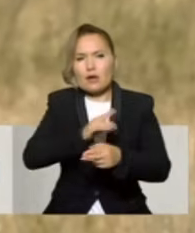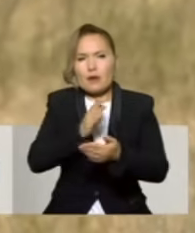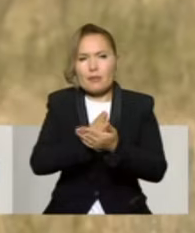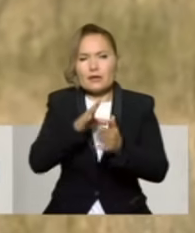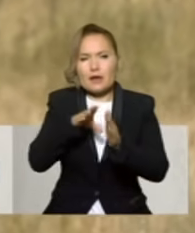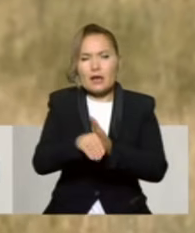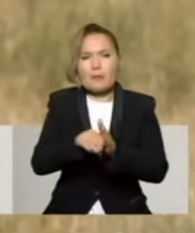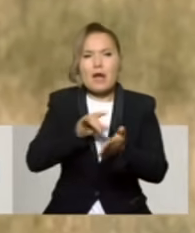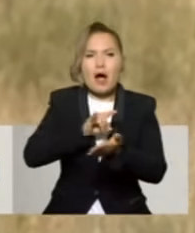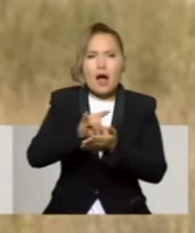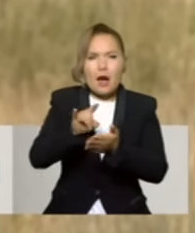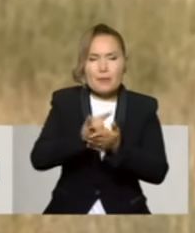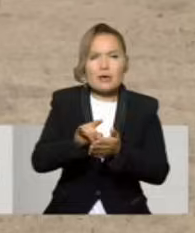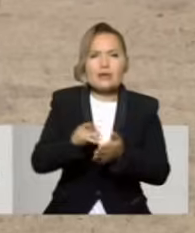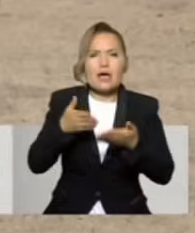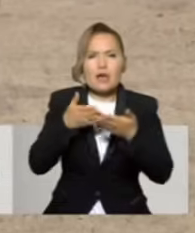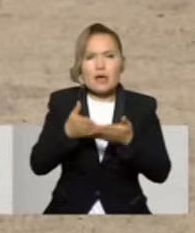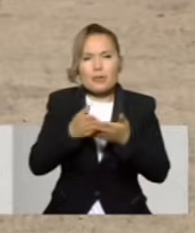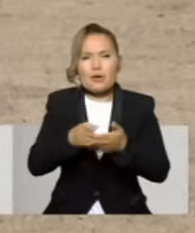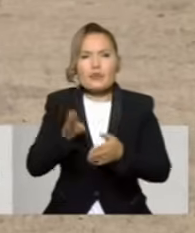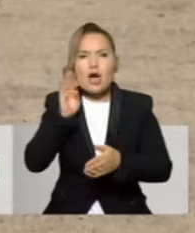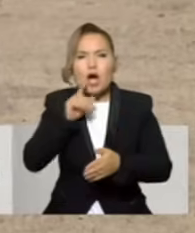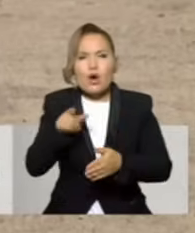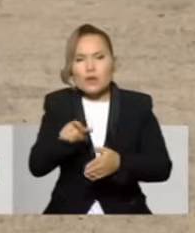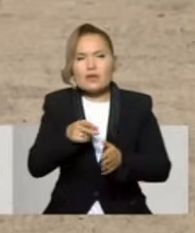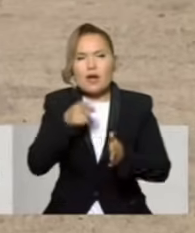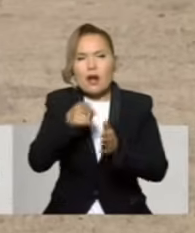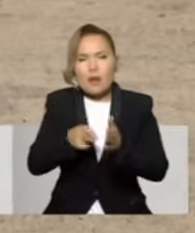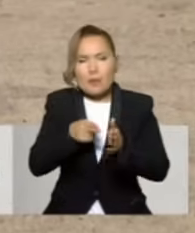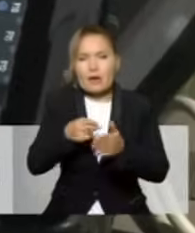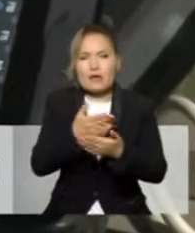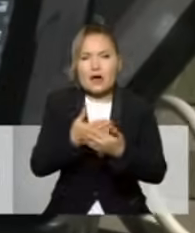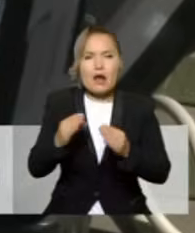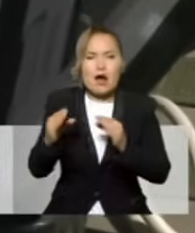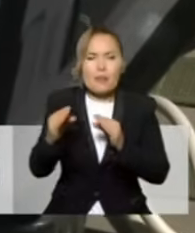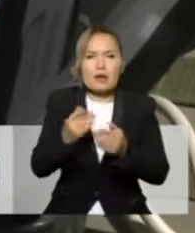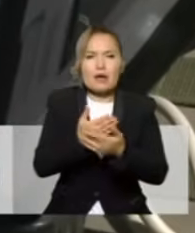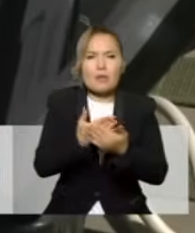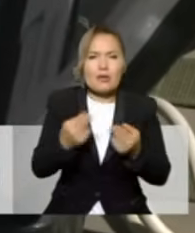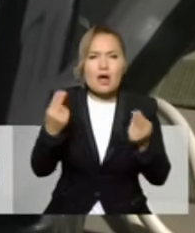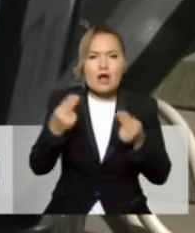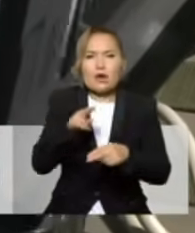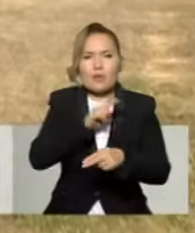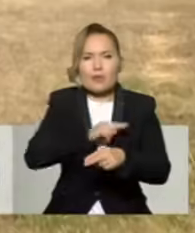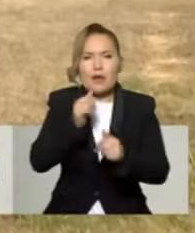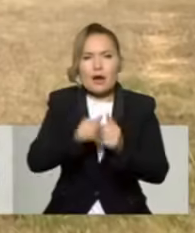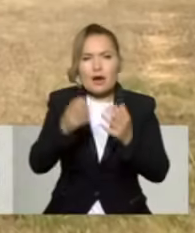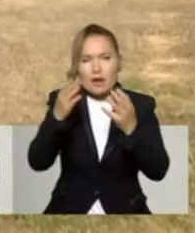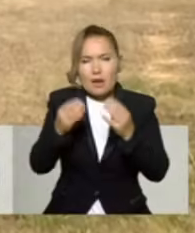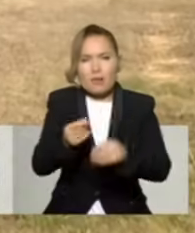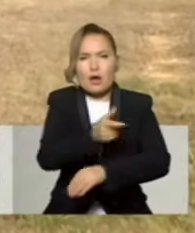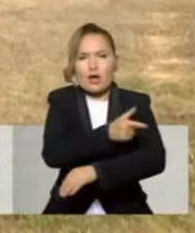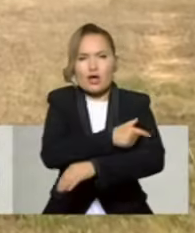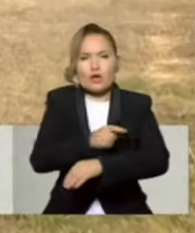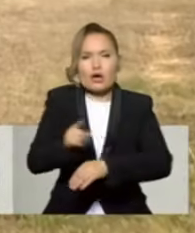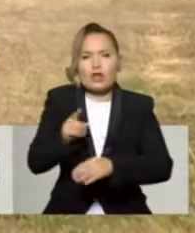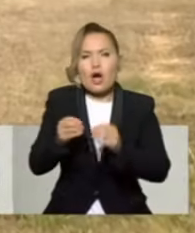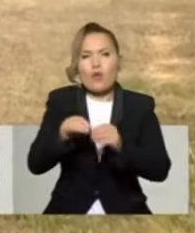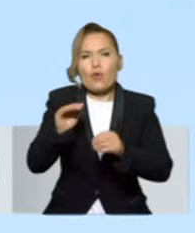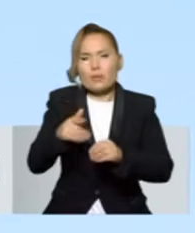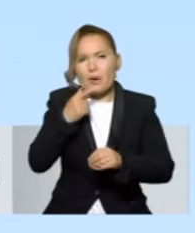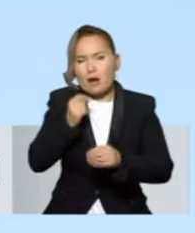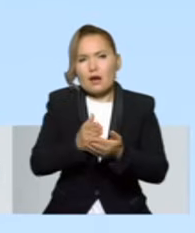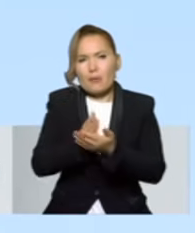ішінде авиациялық, теңіз, өзен, теміржол, автомобиль сияқты түрлері бар. Күн сайын 10 мыңға жуық сарбаз